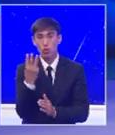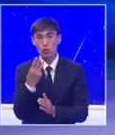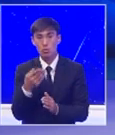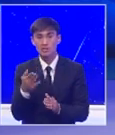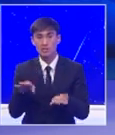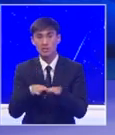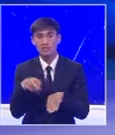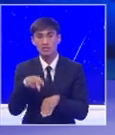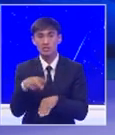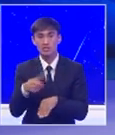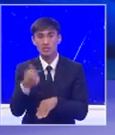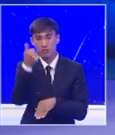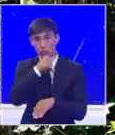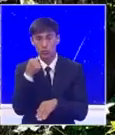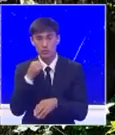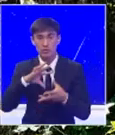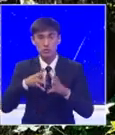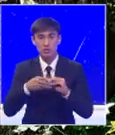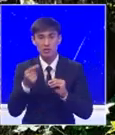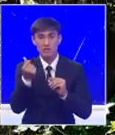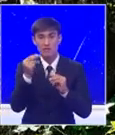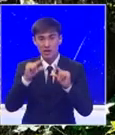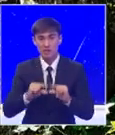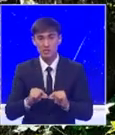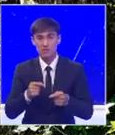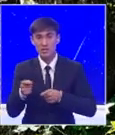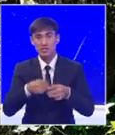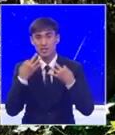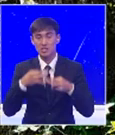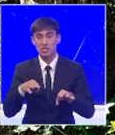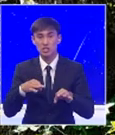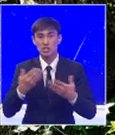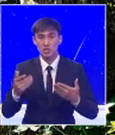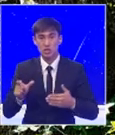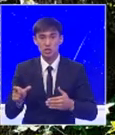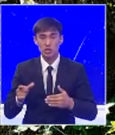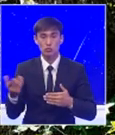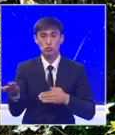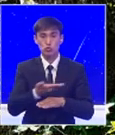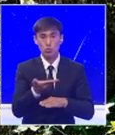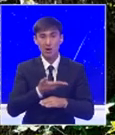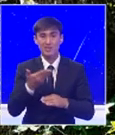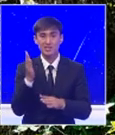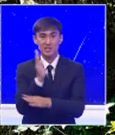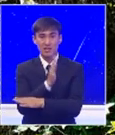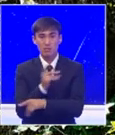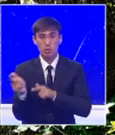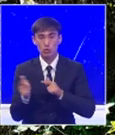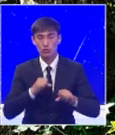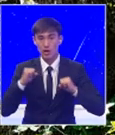сравнению с 2021 годом. В результате инфляции власти разрешили жителям срубать деревья для подготовки к